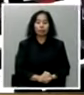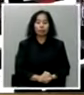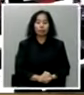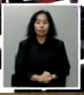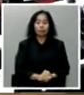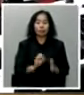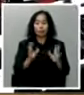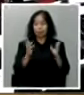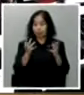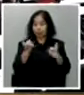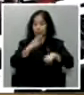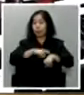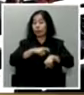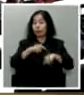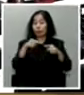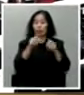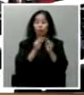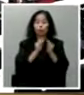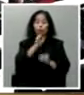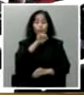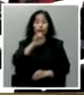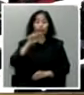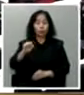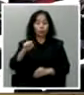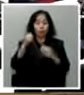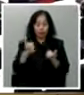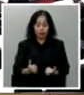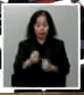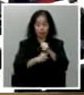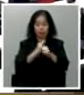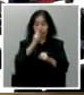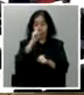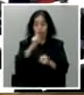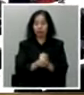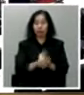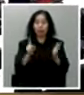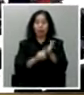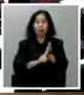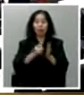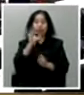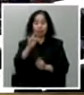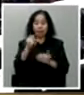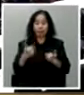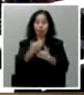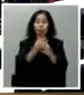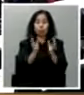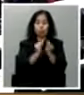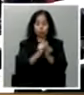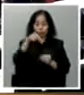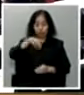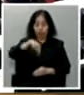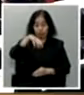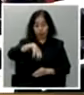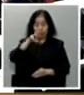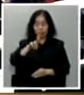จบไปแล้วนะครับสำหรับการประชุมสภาผู้แทนราษฎรชุดที่25ปีที่1ครั้งที่8นะครับณห้องประชุมใหญ่วุฒิสภ